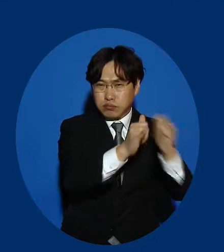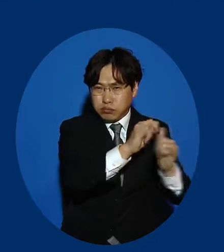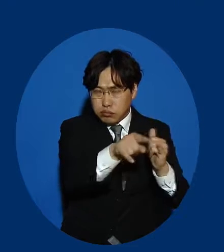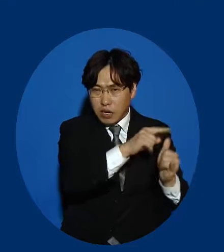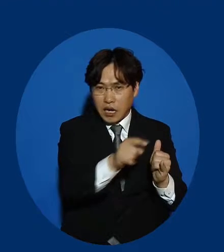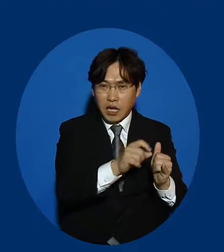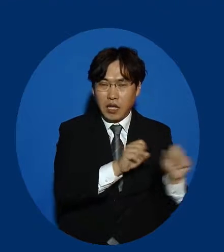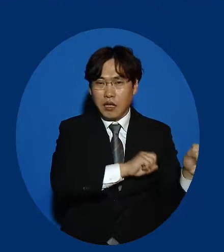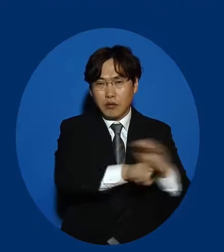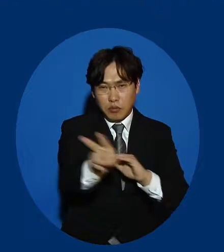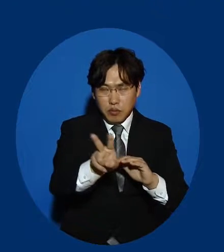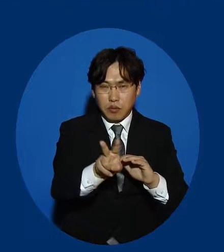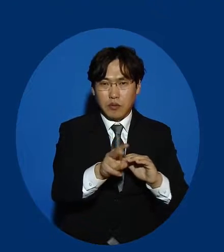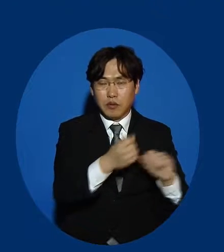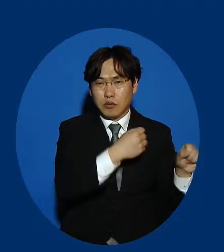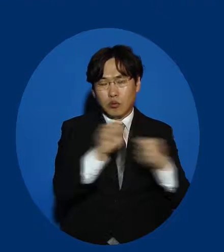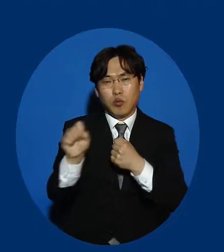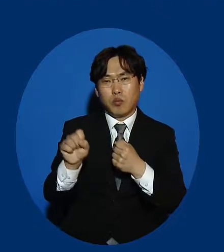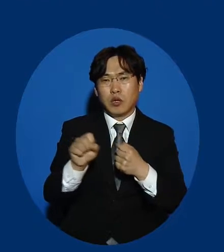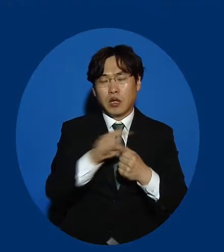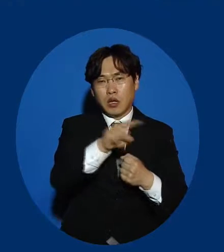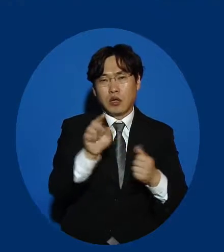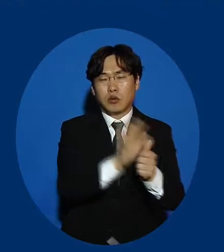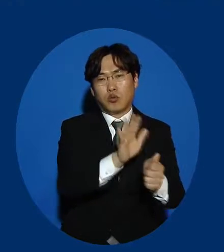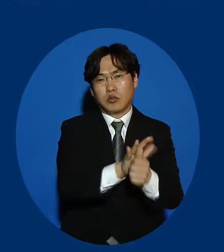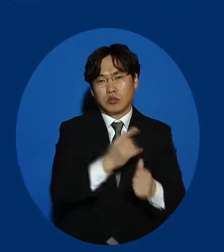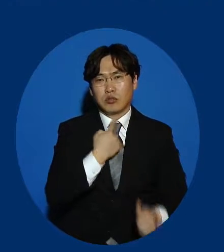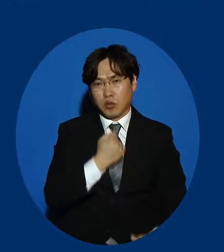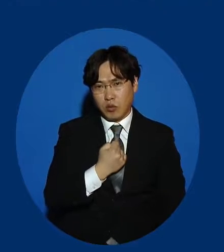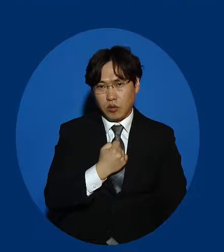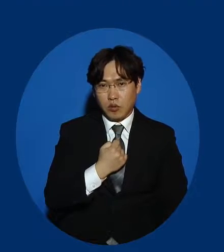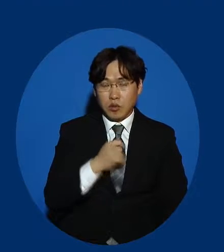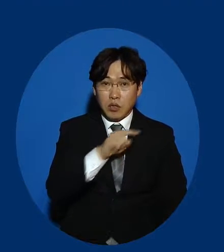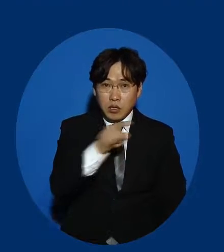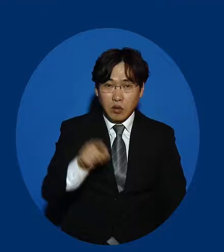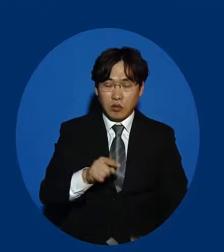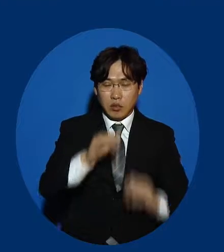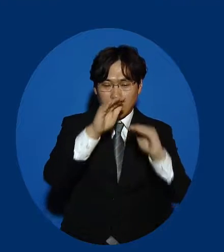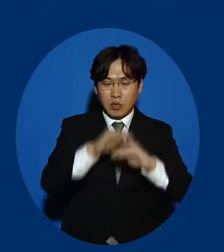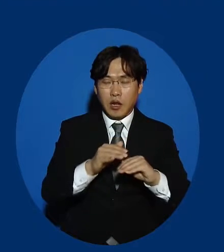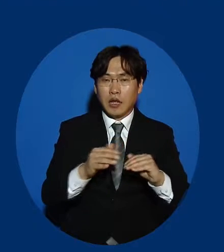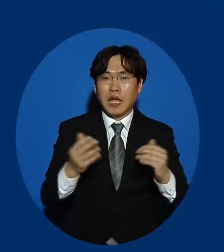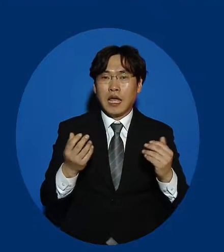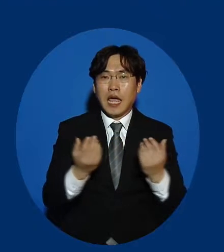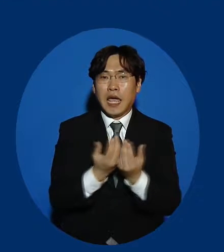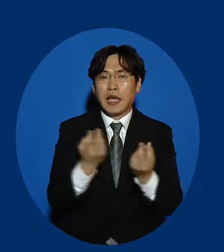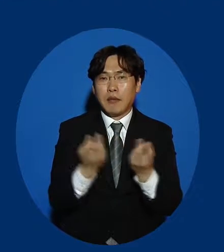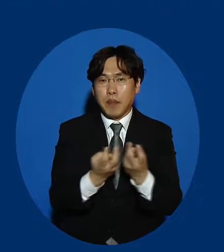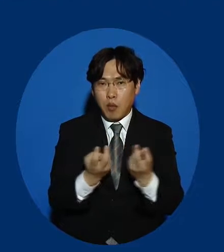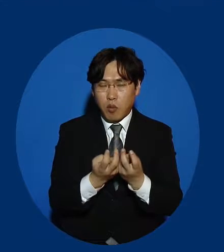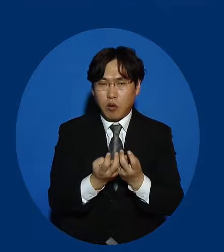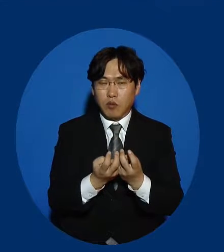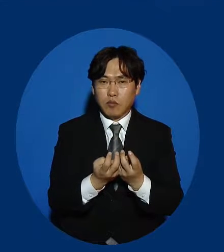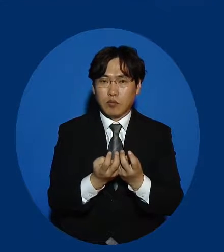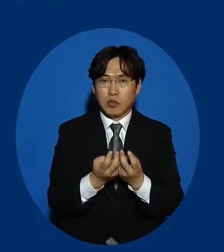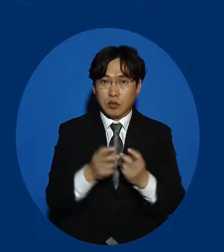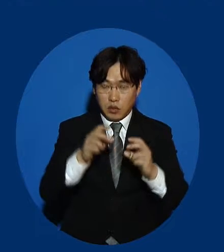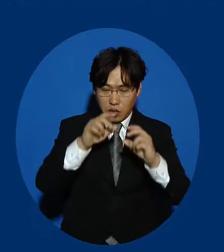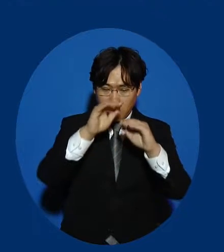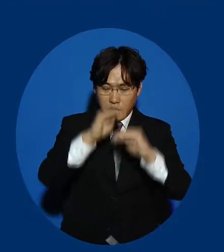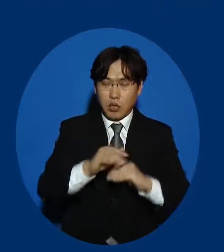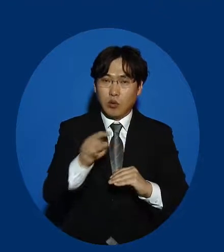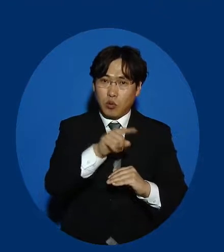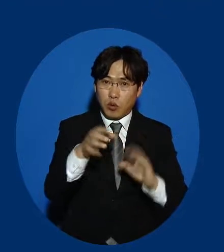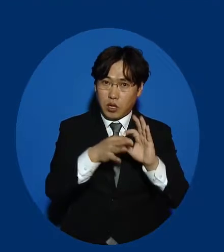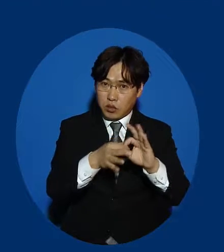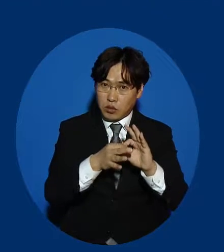단체와 연계를 하지 않으면 감염병이라든가 재난에 있어서의 그런 실효성을 거둘 수 없거든요. 그래서 이런 문제들은